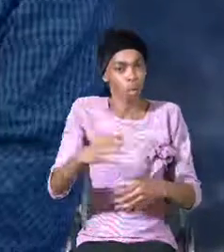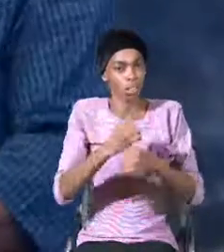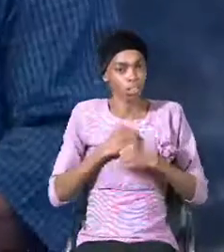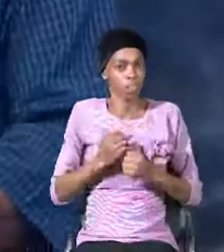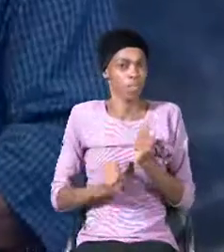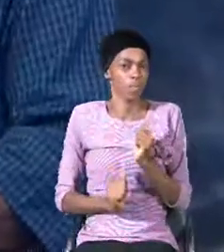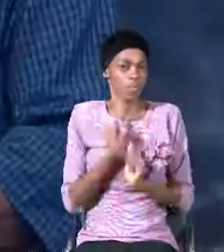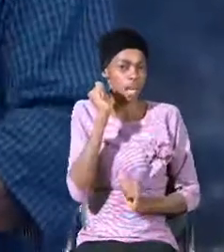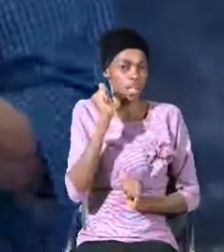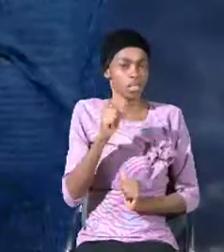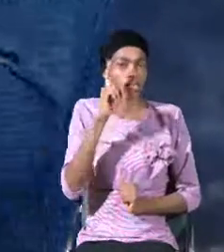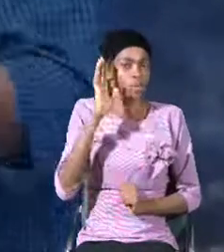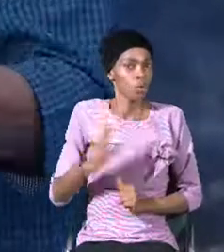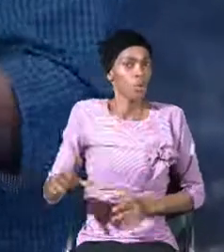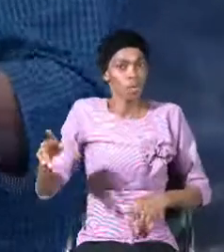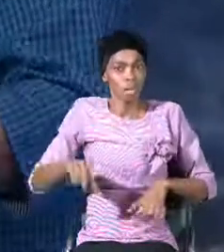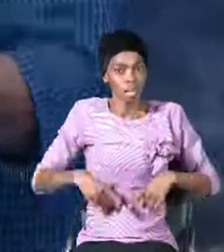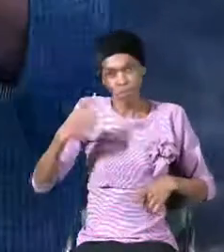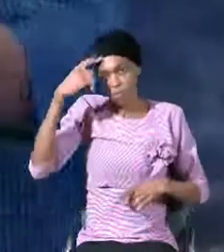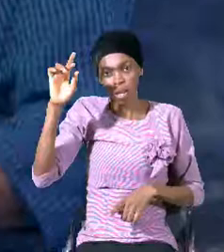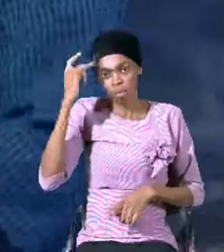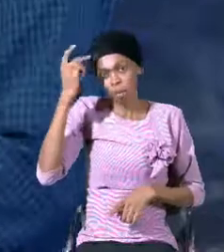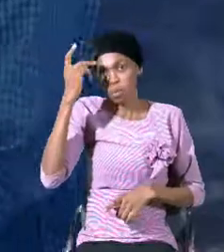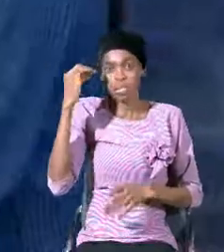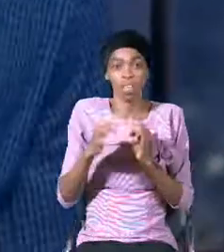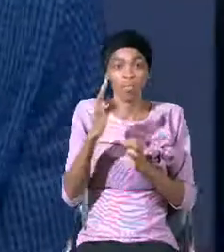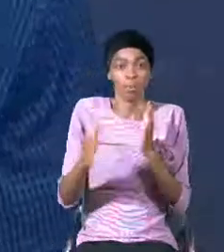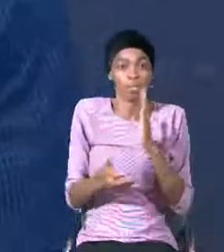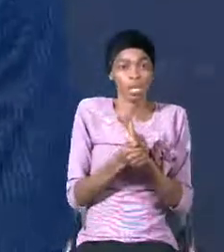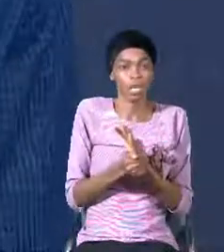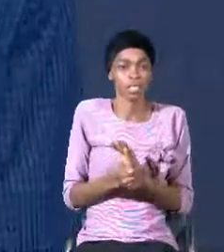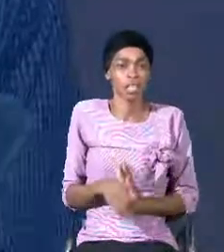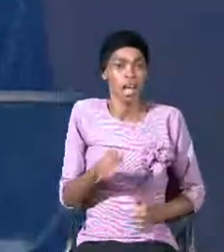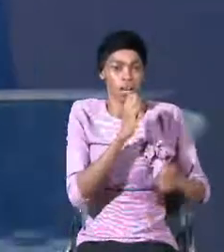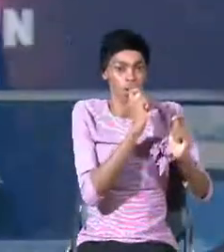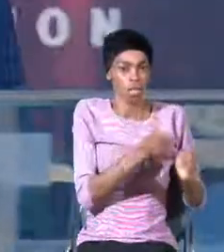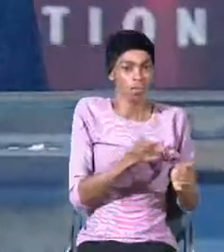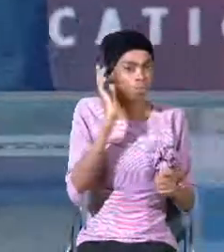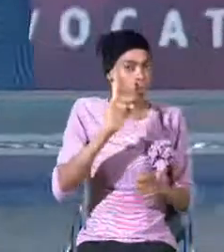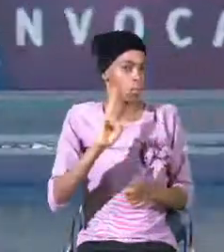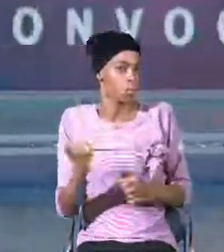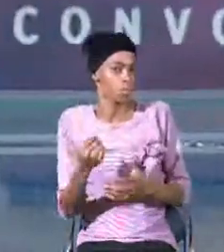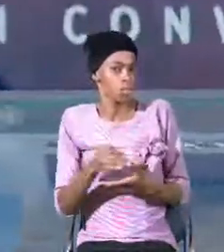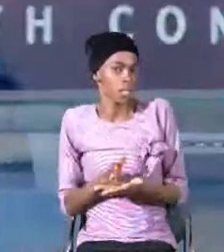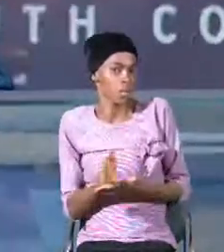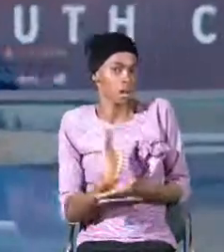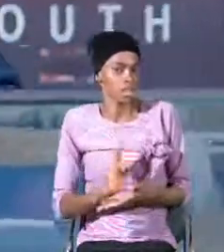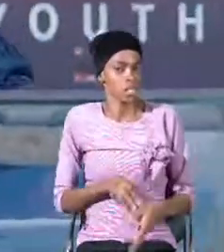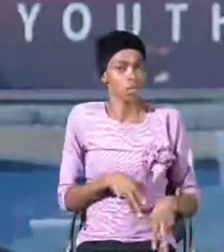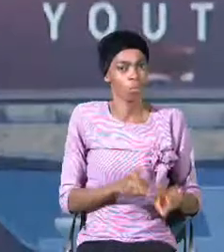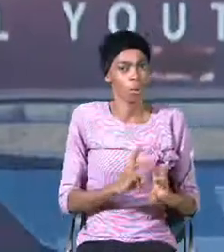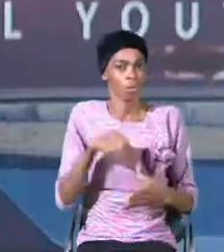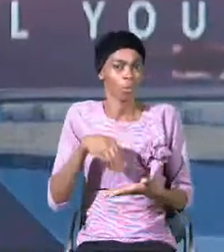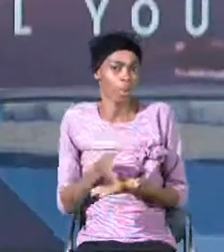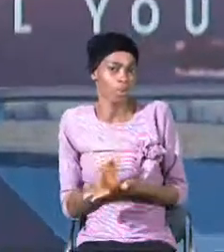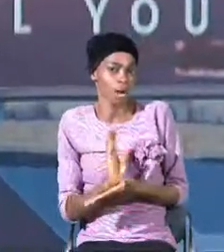chose, tu dois conduire pour un objectif. Si tes talents doivent réaliser quelque chose et aller dans